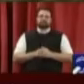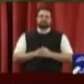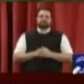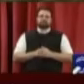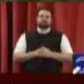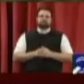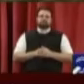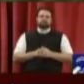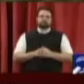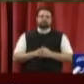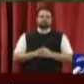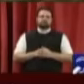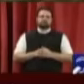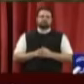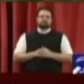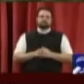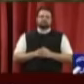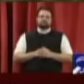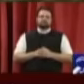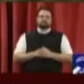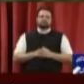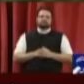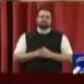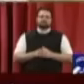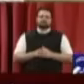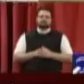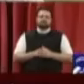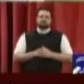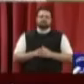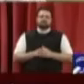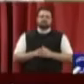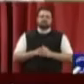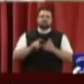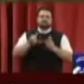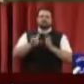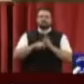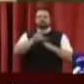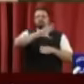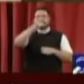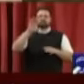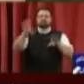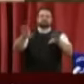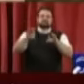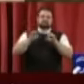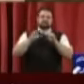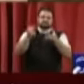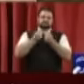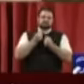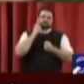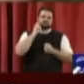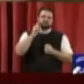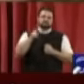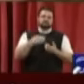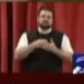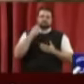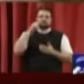dacă nu mă înervează în lința aceasta, să aduci exact experiența aia. Pentru că tu nu știi altfel. Creierul tău, fii atent,